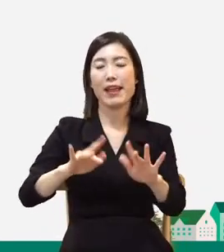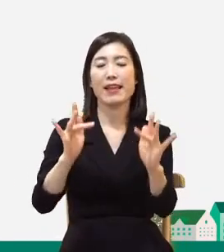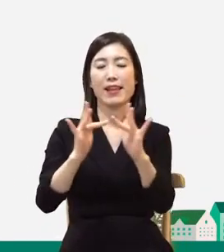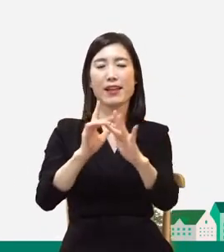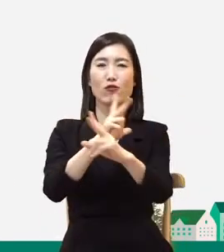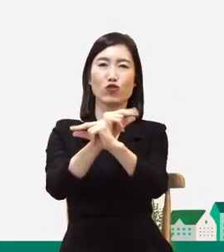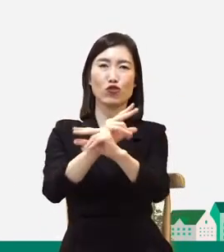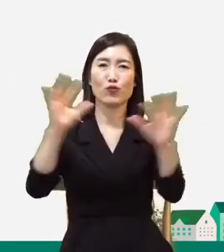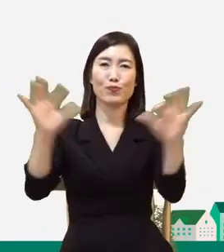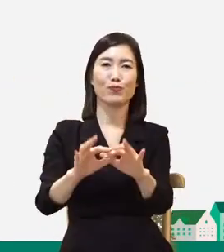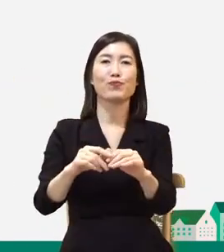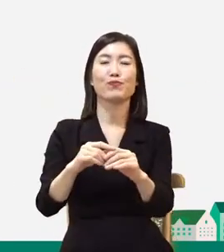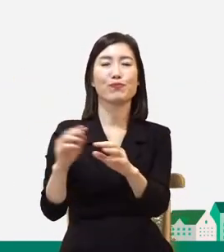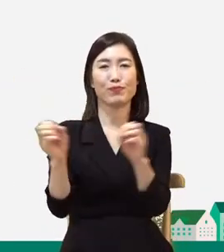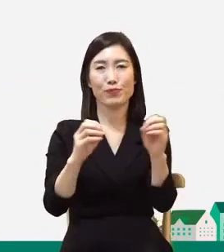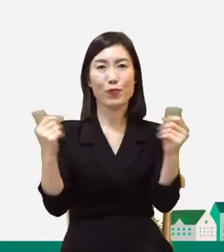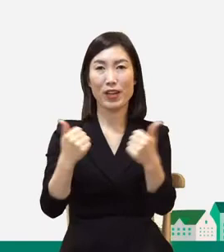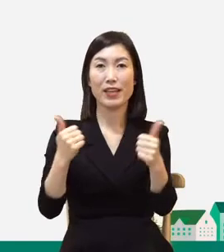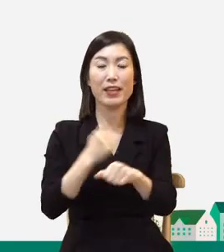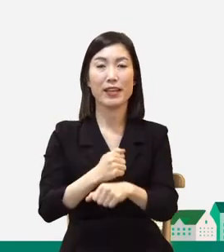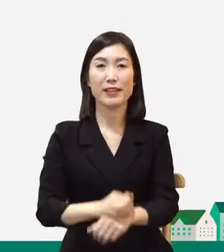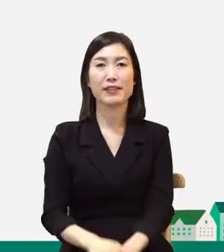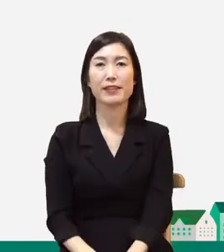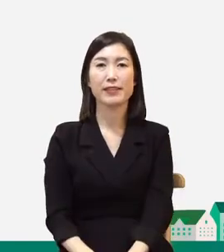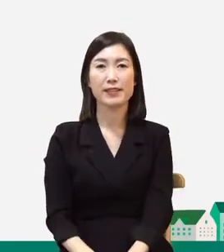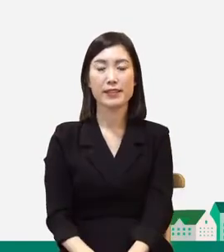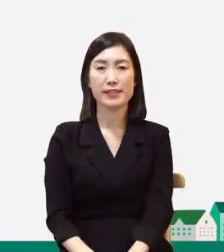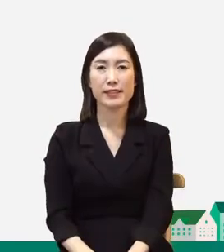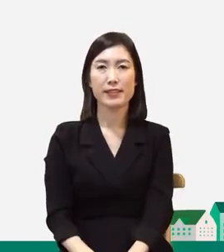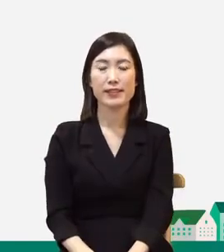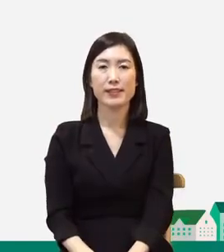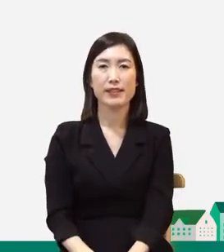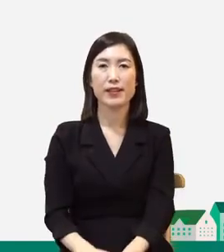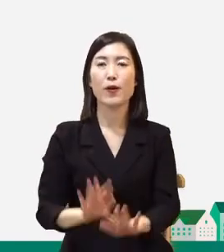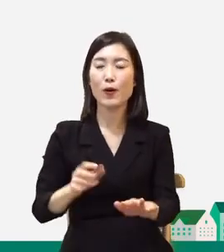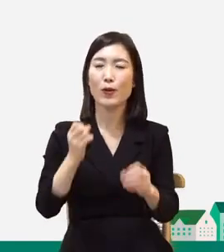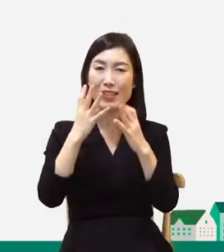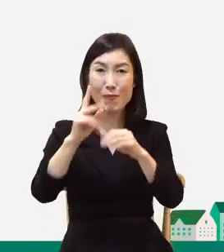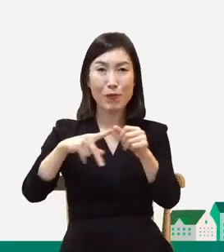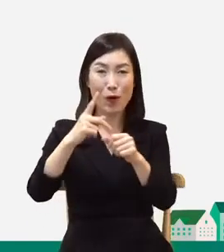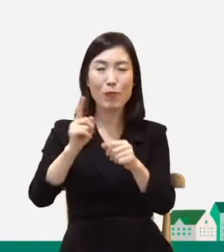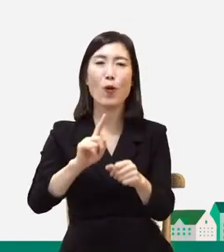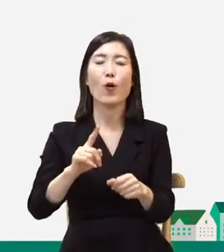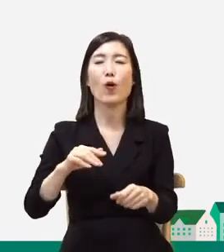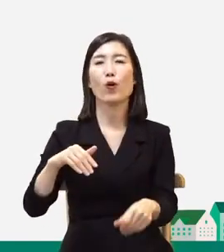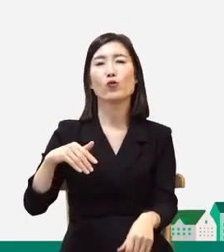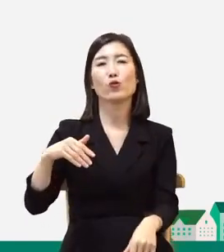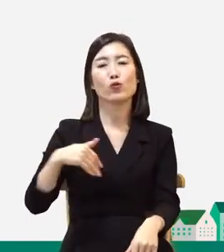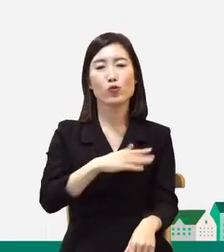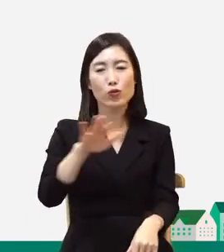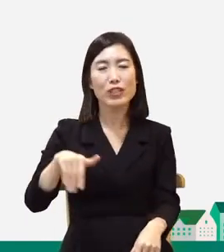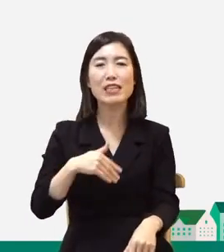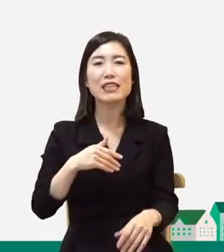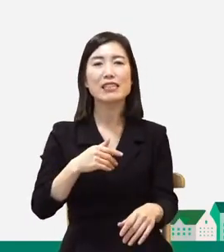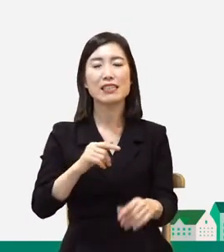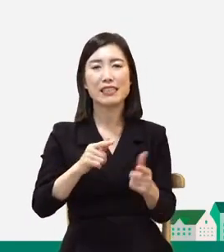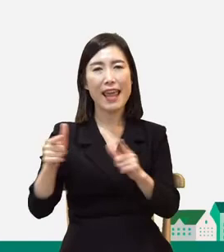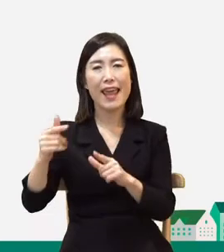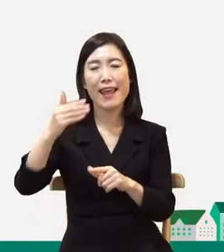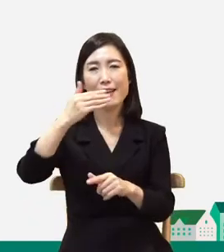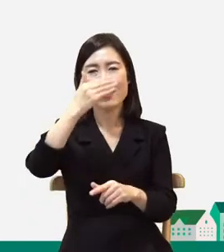연령대를 포괄하는 서비스입니다. 우청화라는 프로그램은요, 모임은 우리들의 중년은